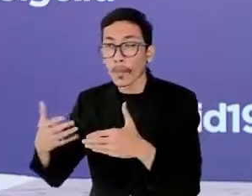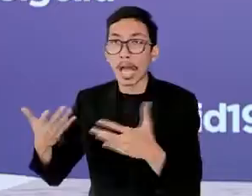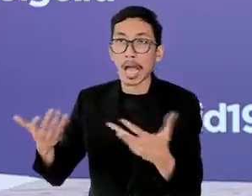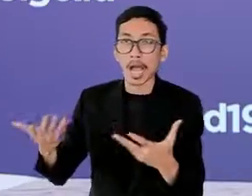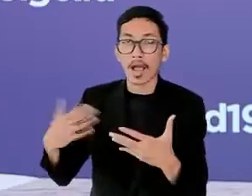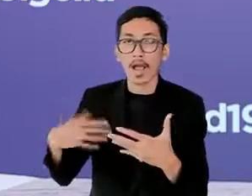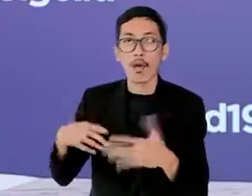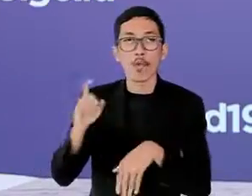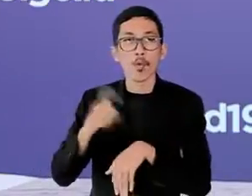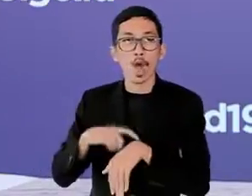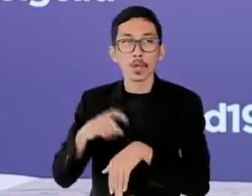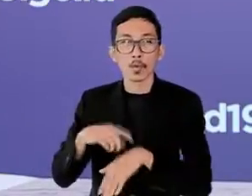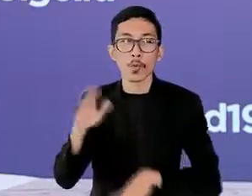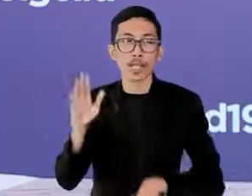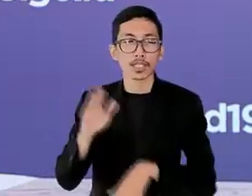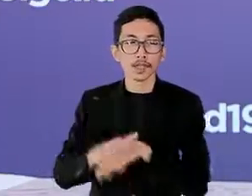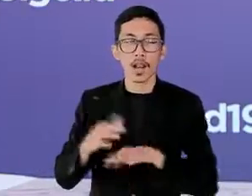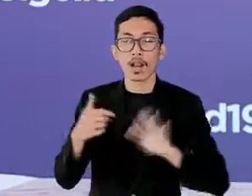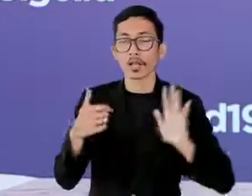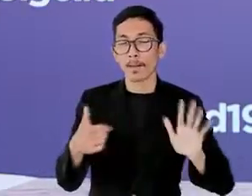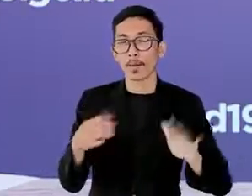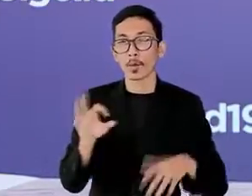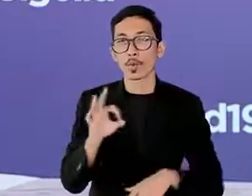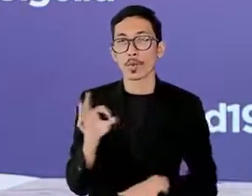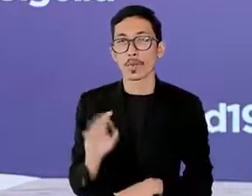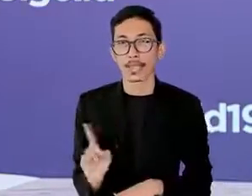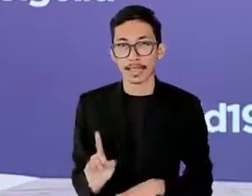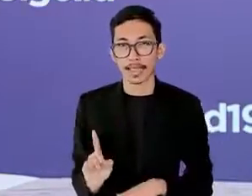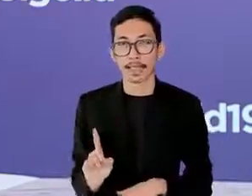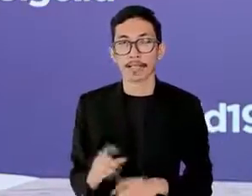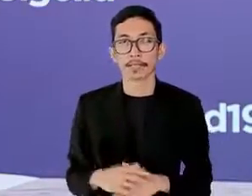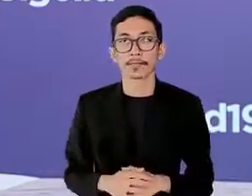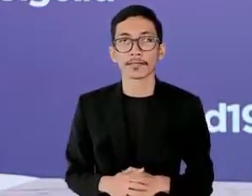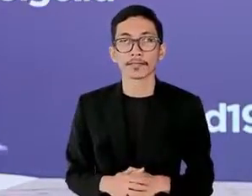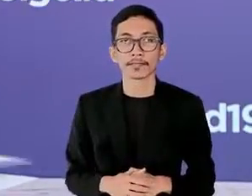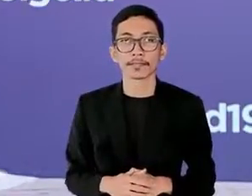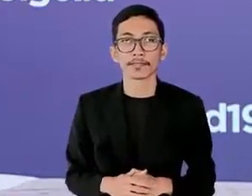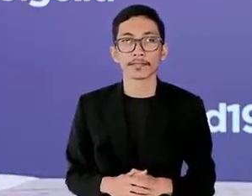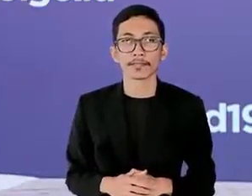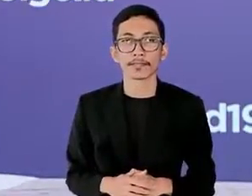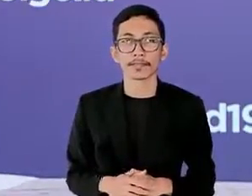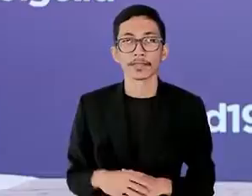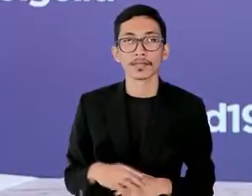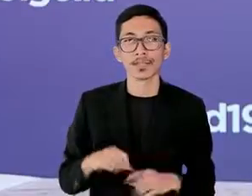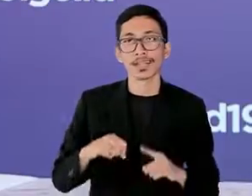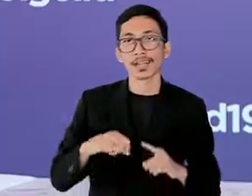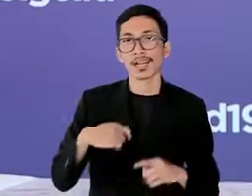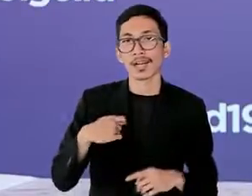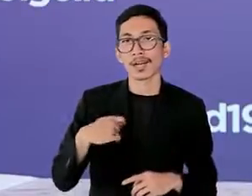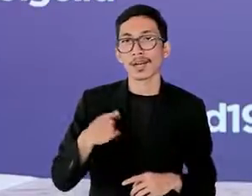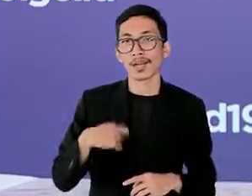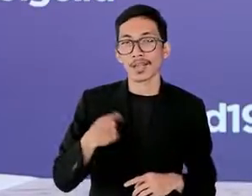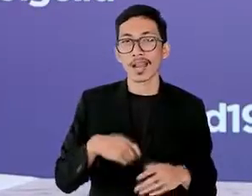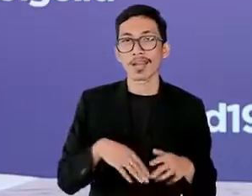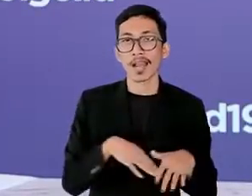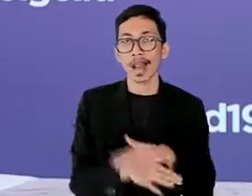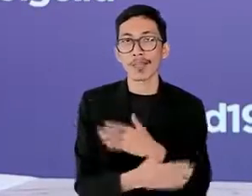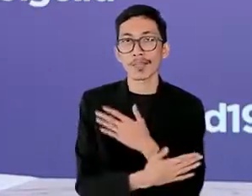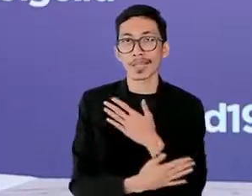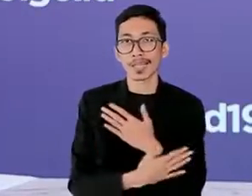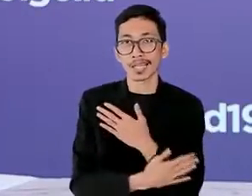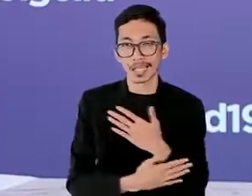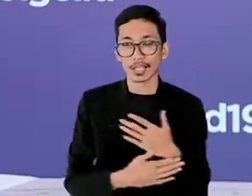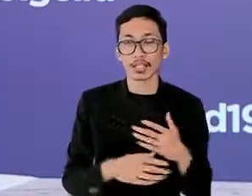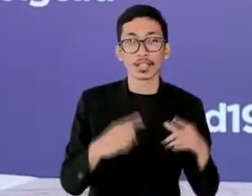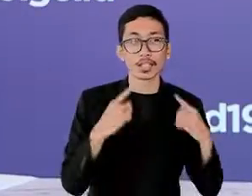maksimal 60menit instruksi Mendagri nomor 40 tentang PPKn level 4 di wilayah